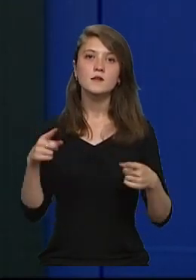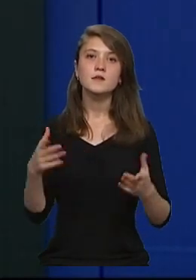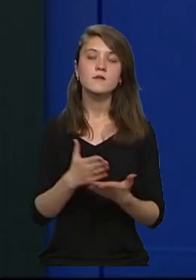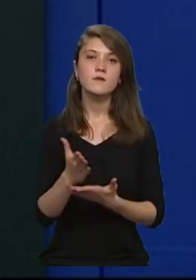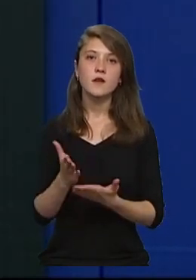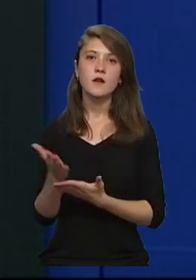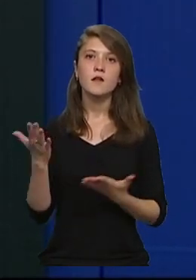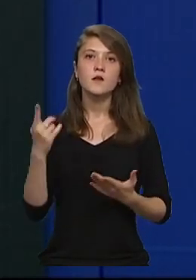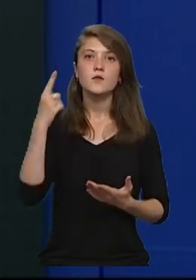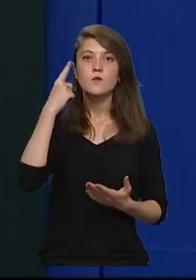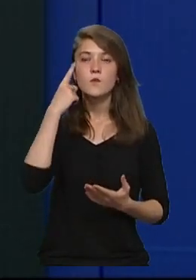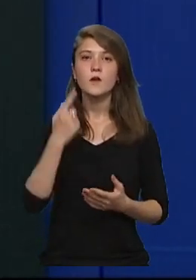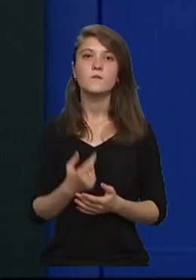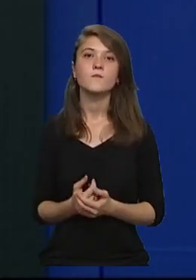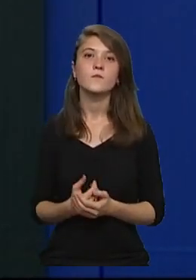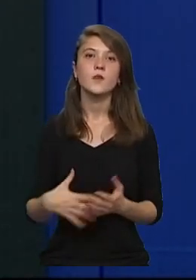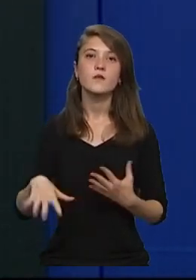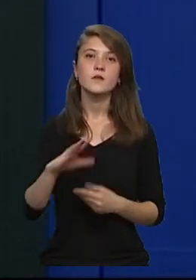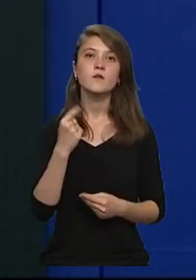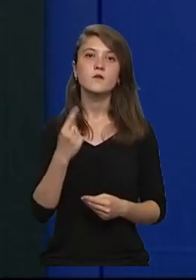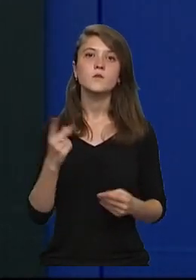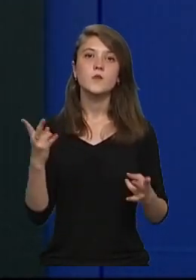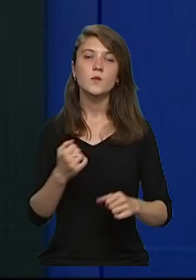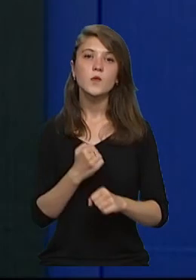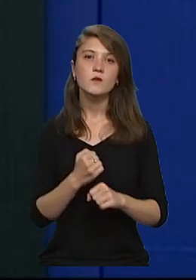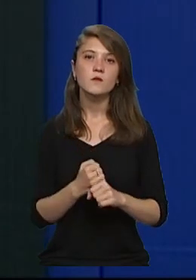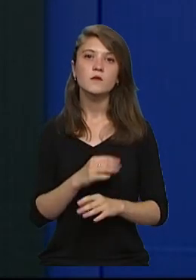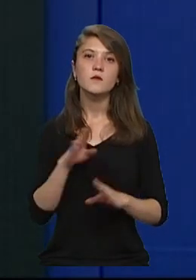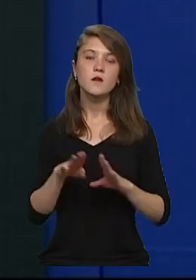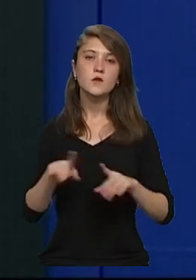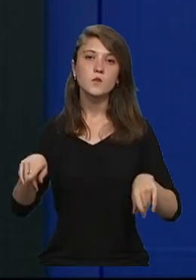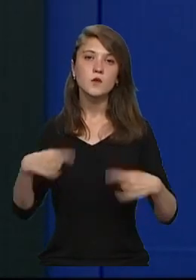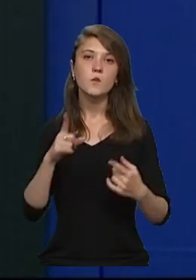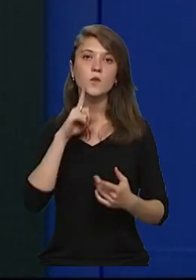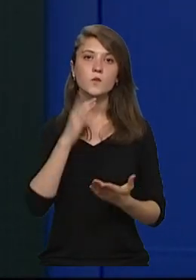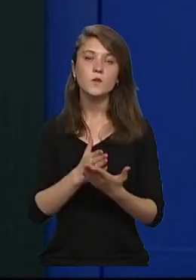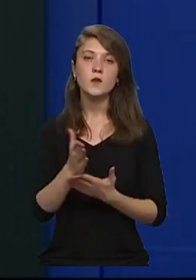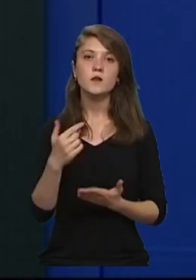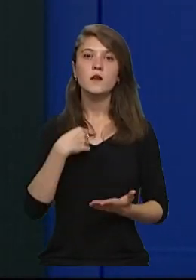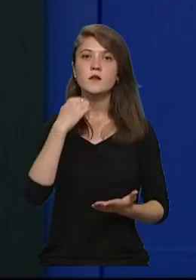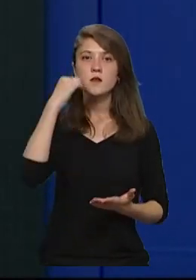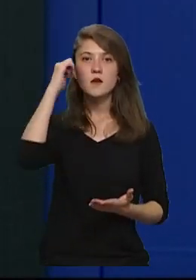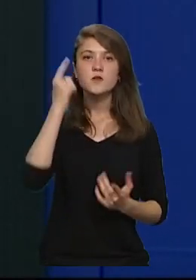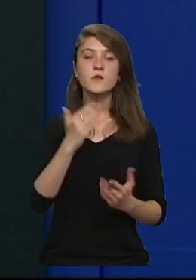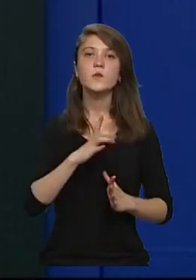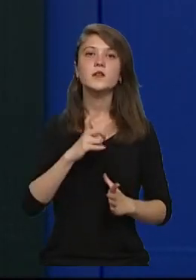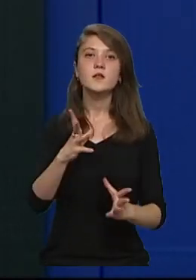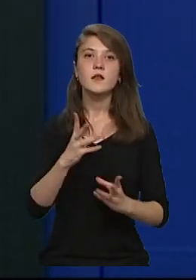Але думка виявилась у всіх одна. Потрібно працювати над розбудовою молодіжної політики. Я дякую за те, що ви були з